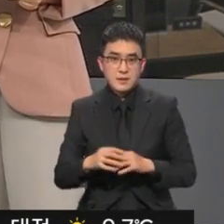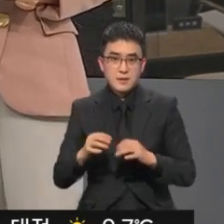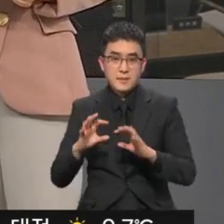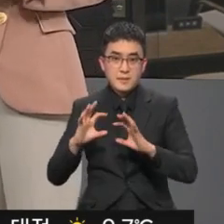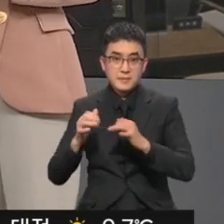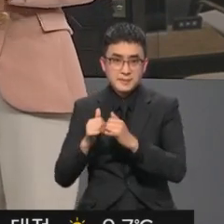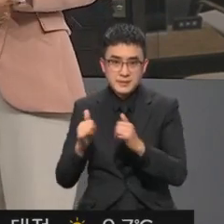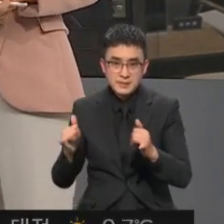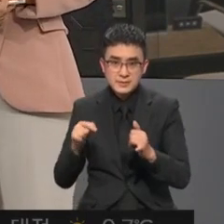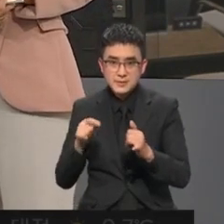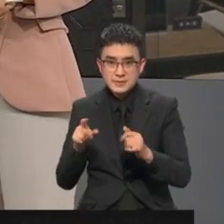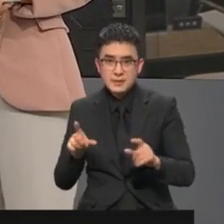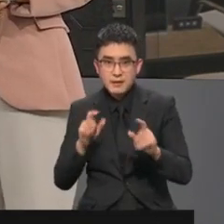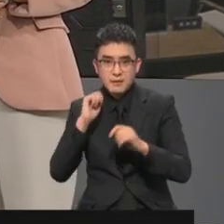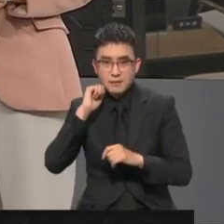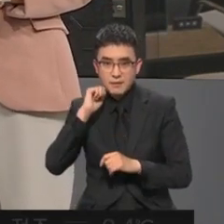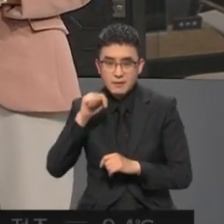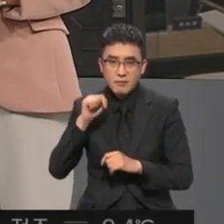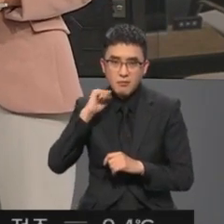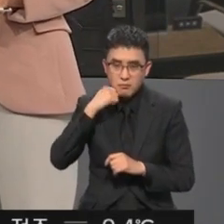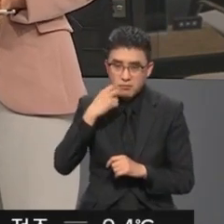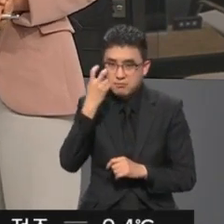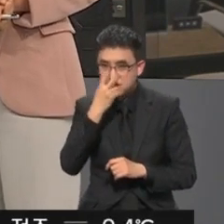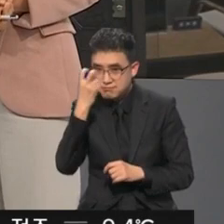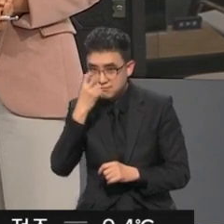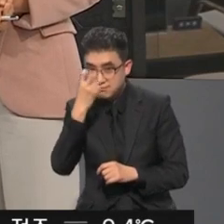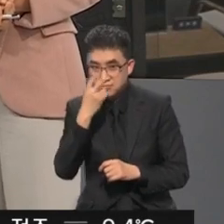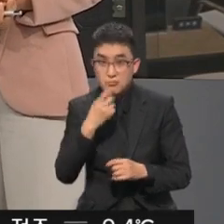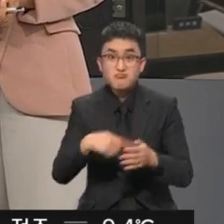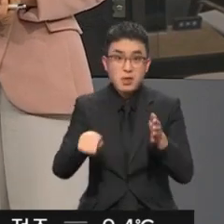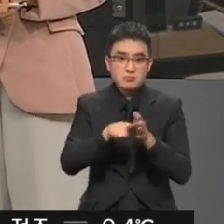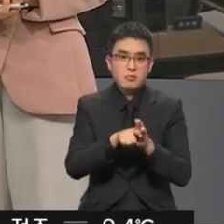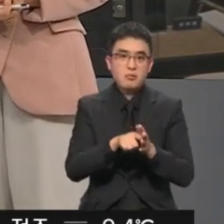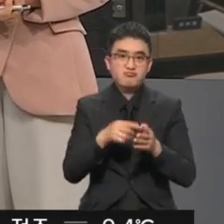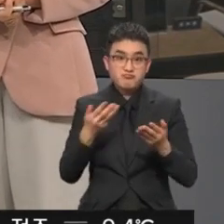말에는 실소를 금하기 어렵다라면서